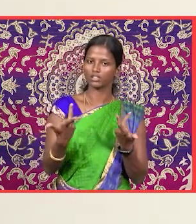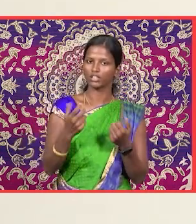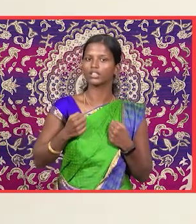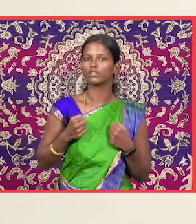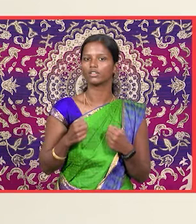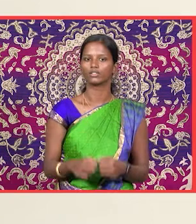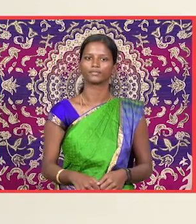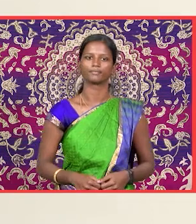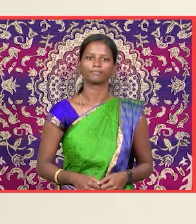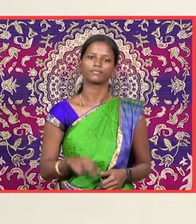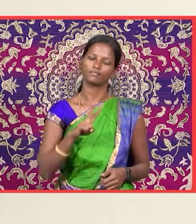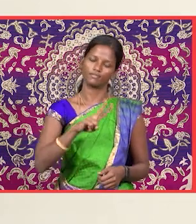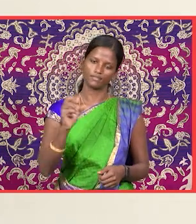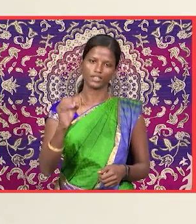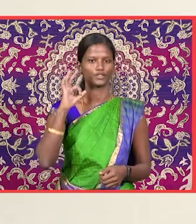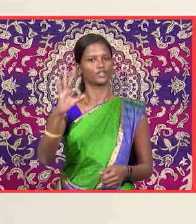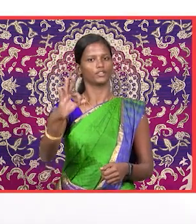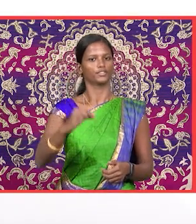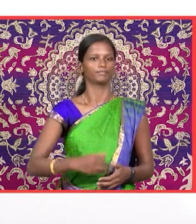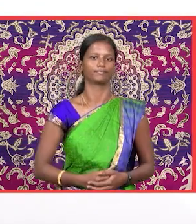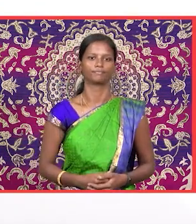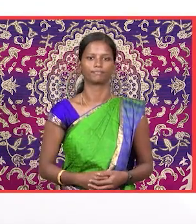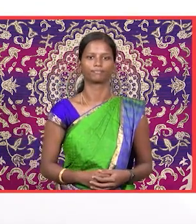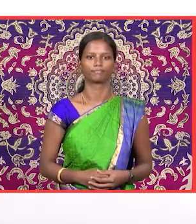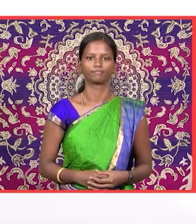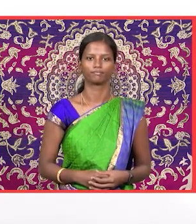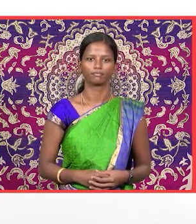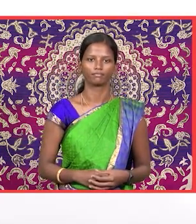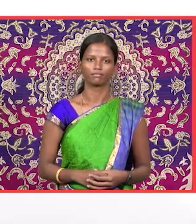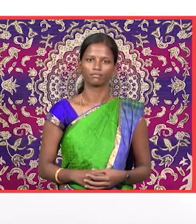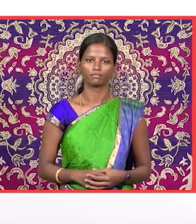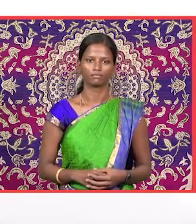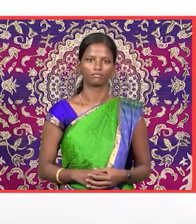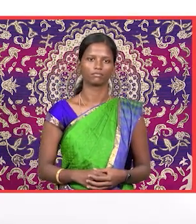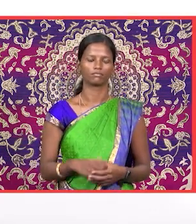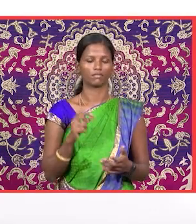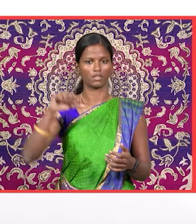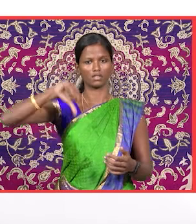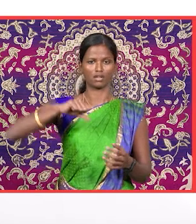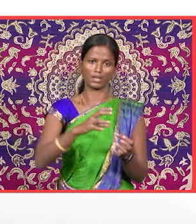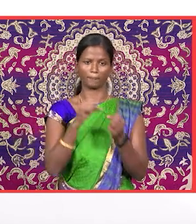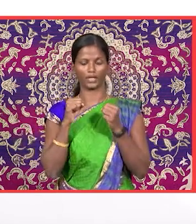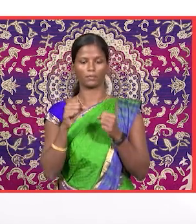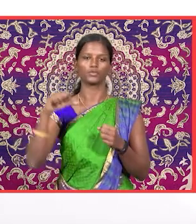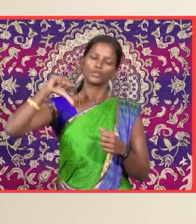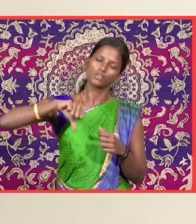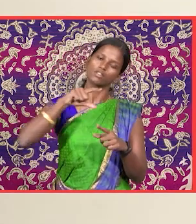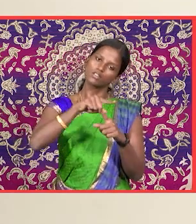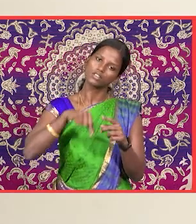வந்துருக்குங்க? குட், 20 ரூபாய். இப்போ என்ன கண்டுபிடிக்கலாம்? நட்ட சதவீதம்